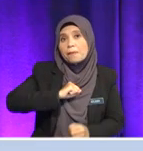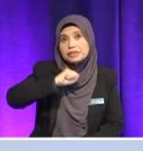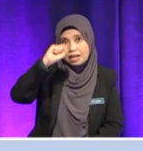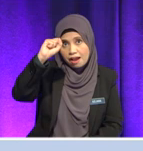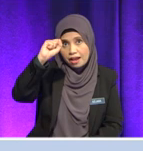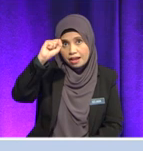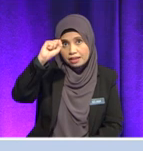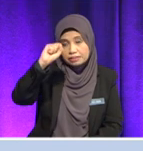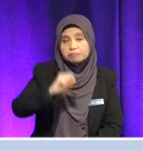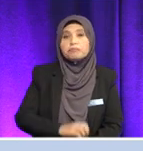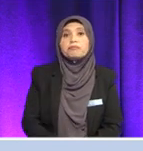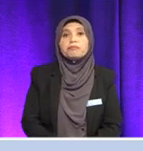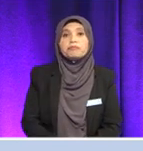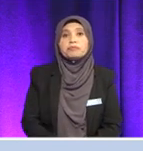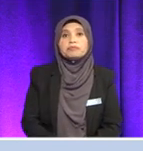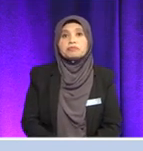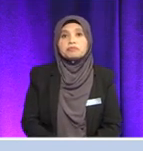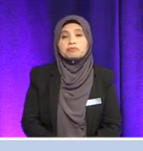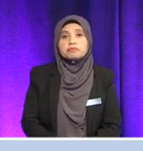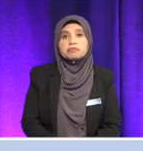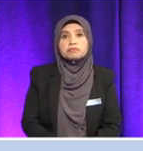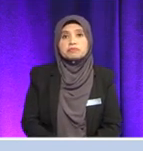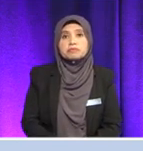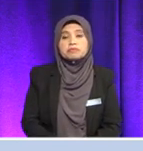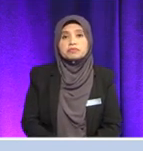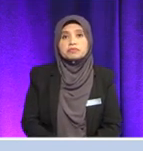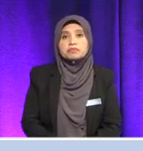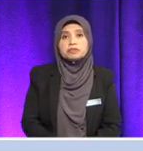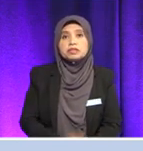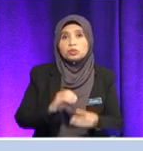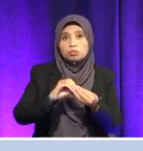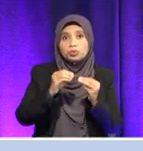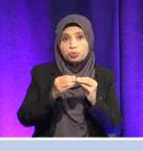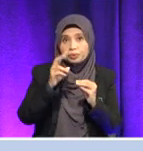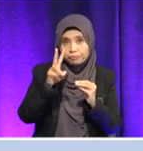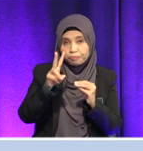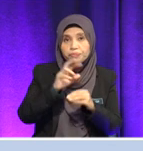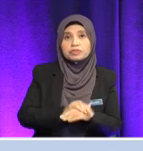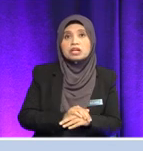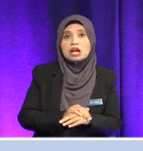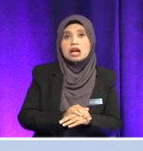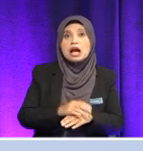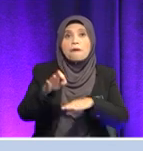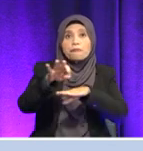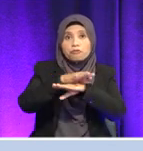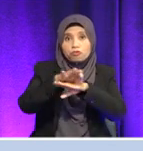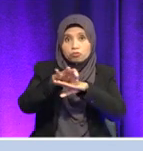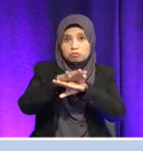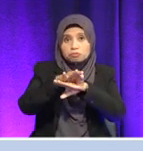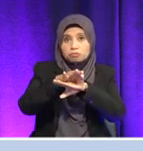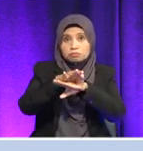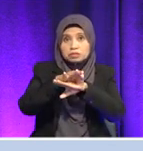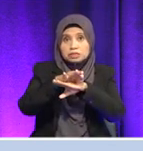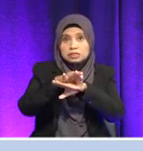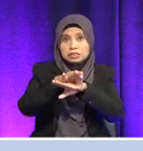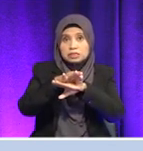latar belakang kepada perlembagaan 1957 tersebut kemudian kita ada peranan Sunan Jaya perlembagaan persekutuan